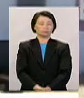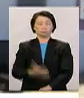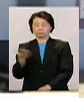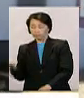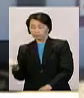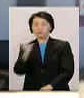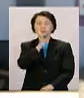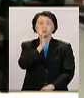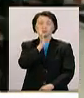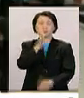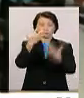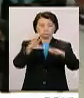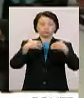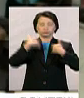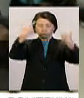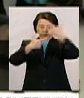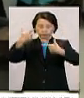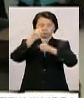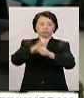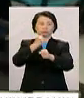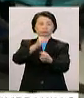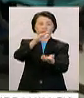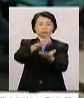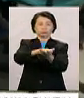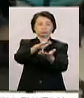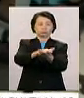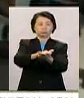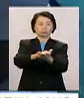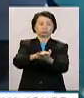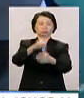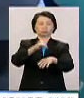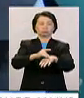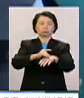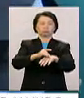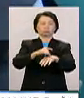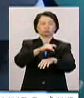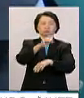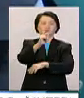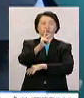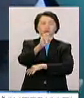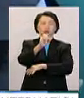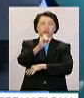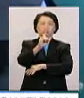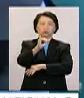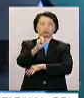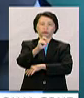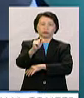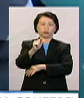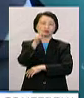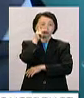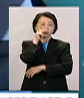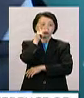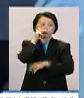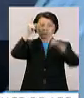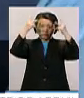Beliau ditemui pemberita selepas mengadakan lawatan kerja di Sekolah Kebangsaan Siputih di Padang Sera, Kodiang, Kedah. Perdana Menteri Tun Dr.